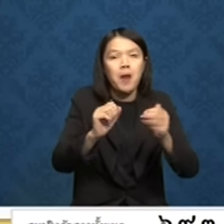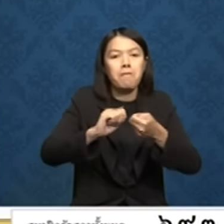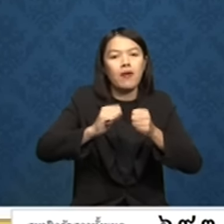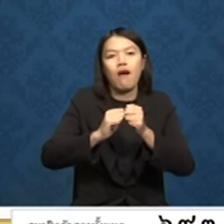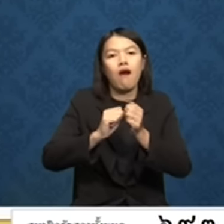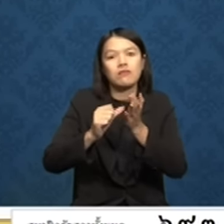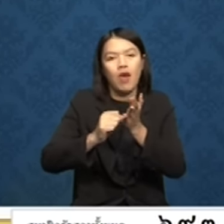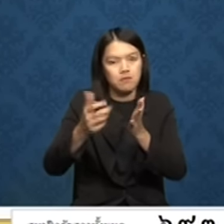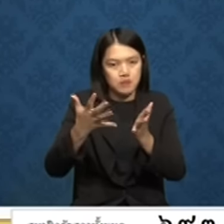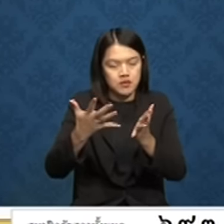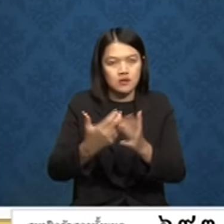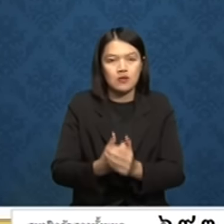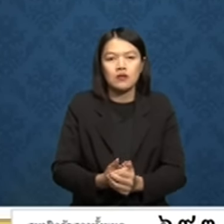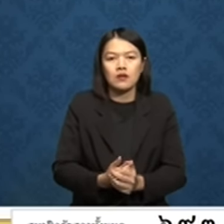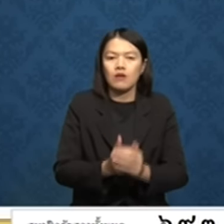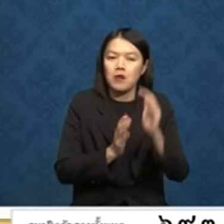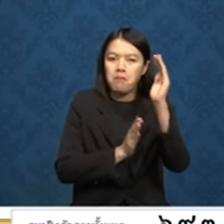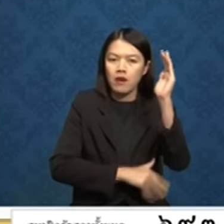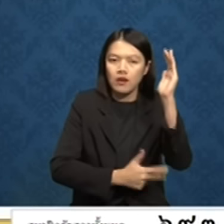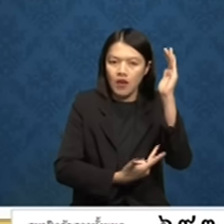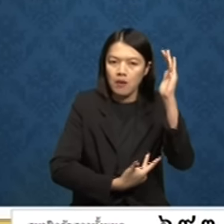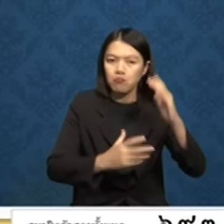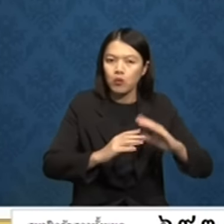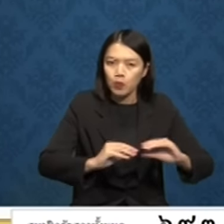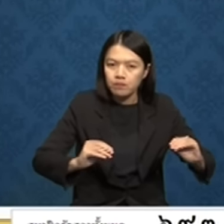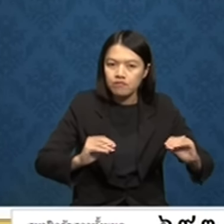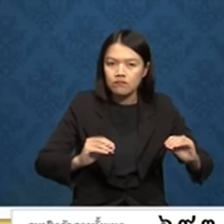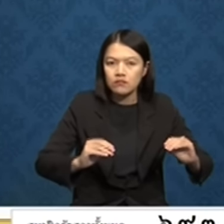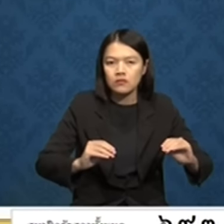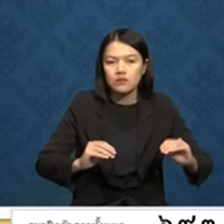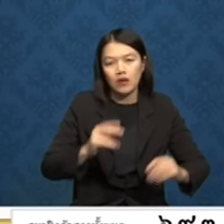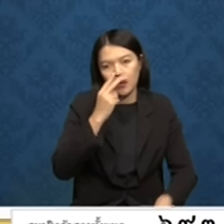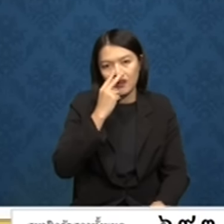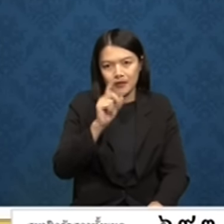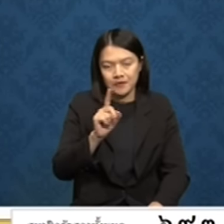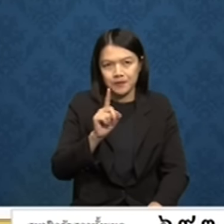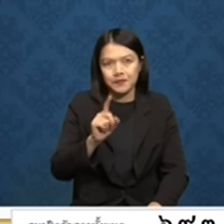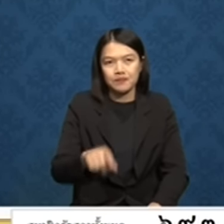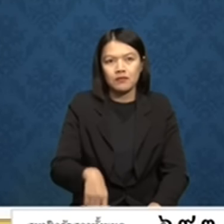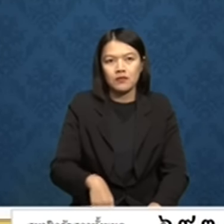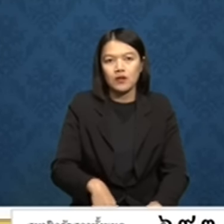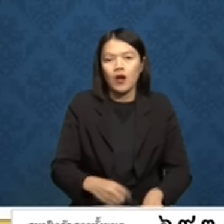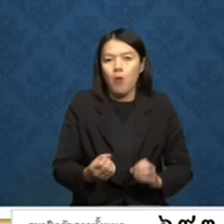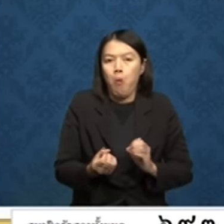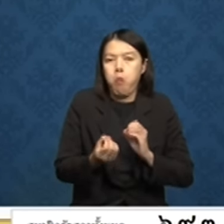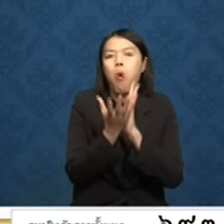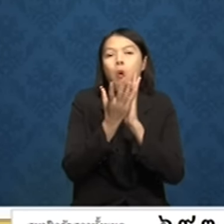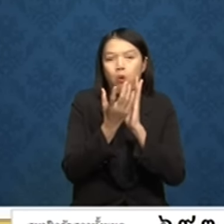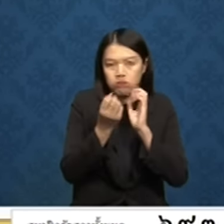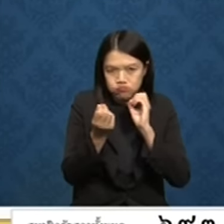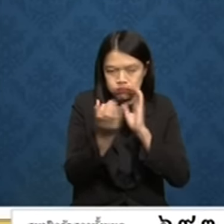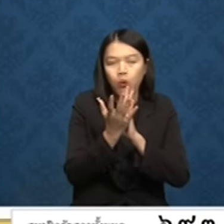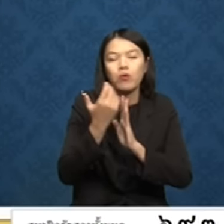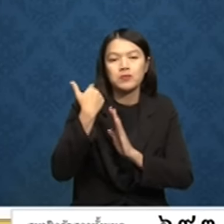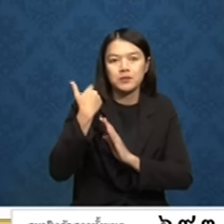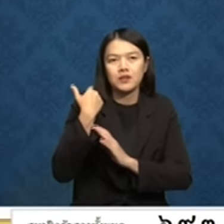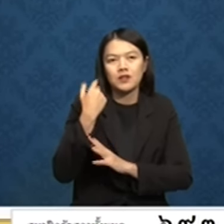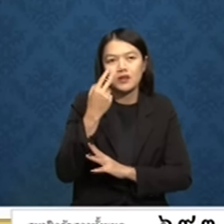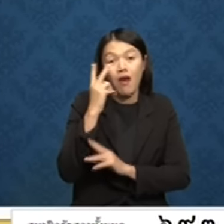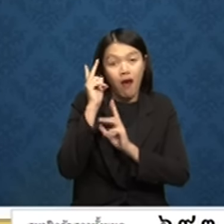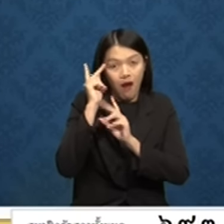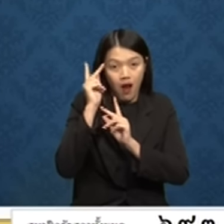ญหาและสร้างสันติภาพในจังหวัดชายแดนภาคใต้สัญญาณมาแล้วครับแนวโน้มความรุนแรงกำลังหวนกลับคืนมาถ้าทุกท่านติ